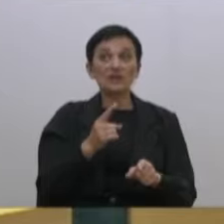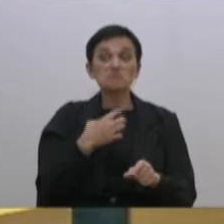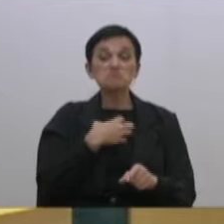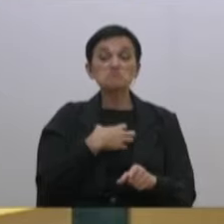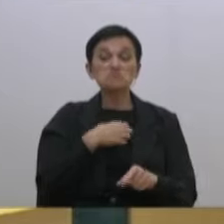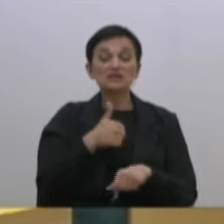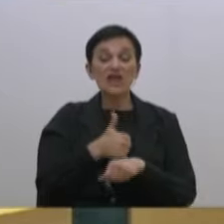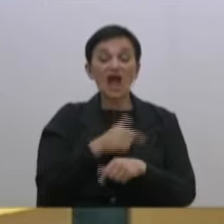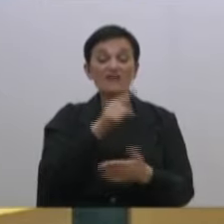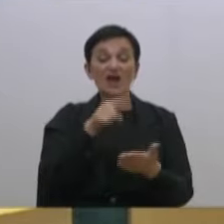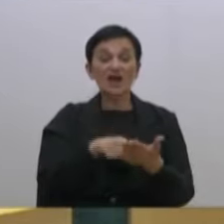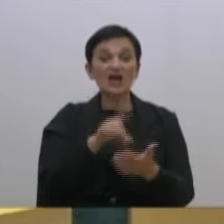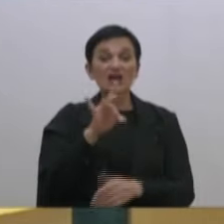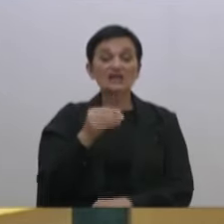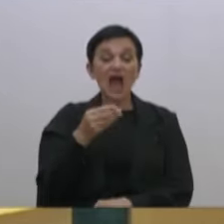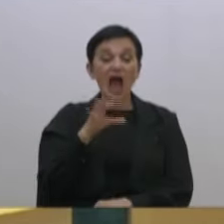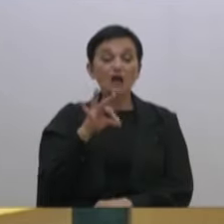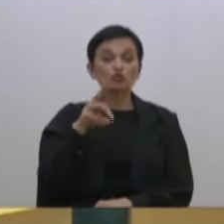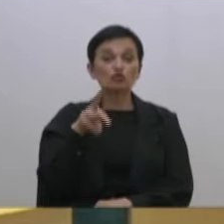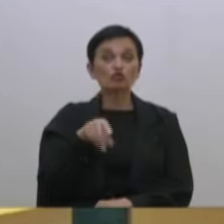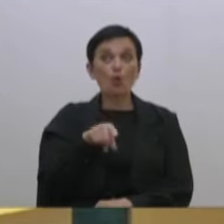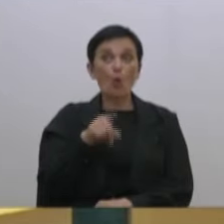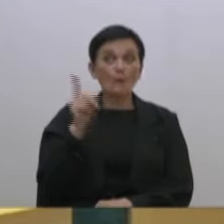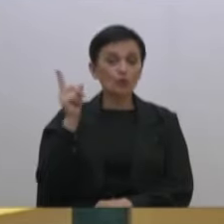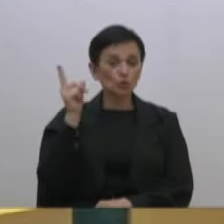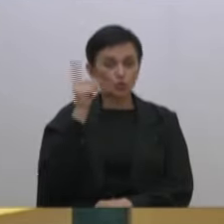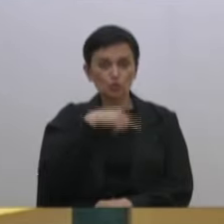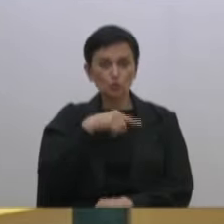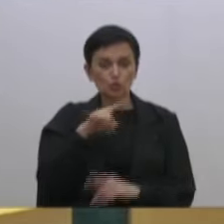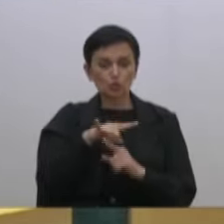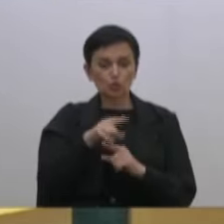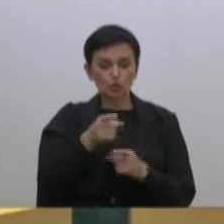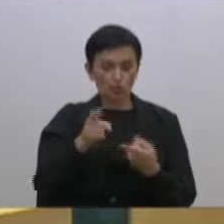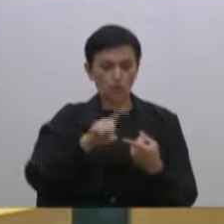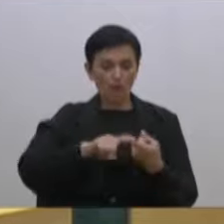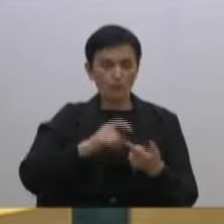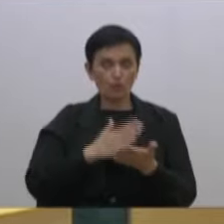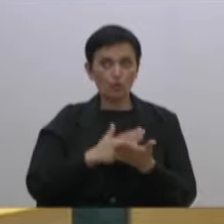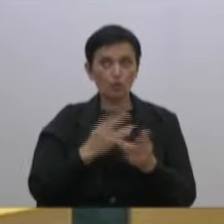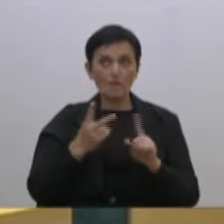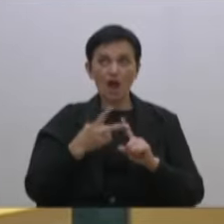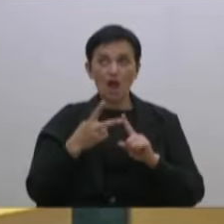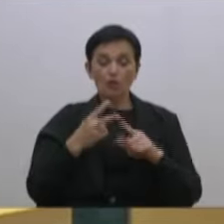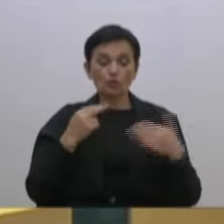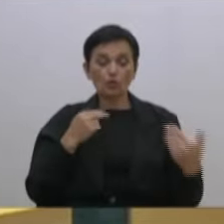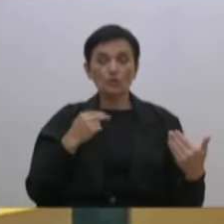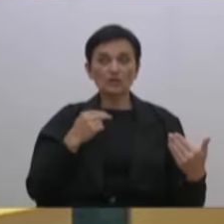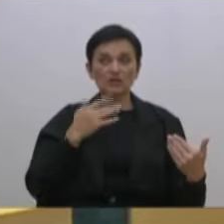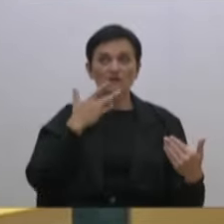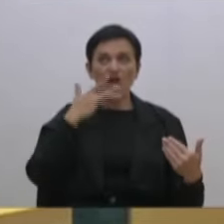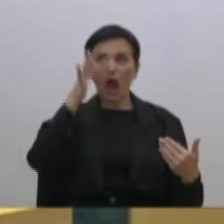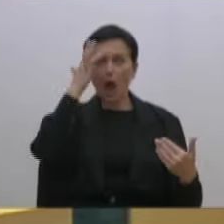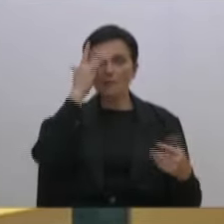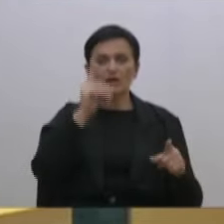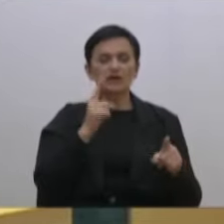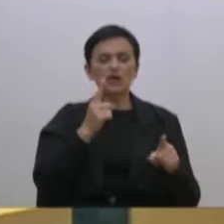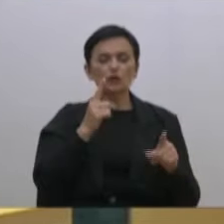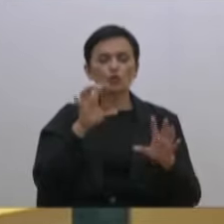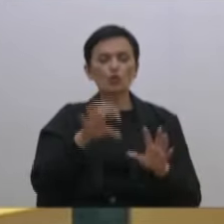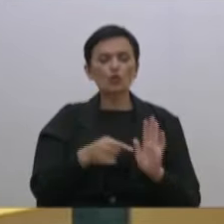თავარ კითხვაზე რატომ რომელიც მათი მხრიდან სრულ დათქმას ეფუძნება მეორე მხრივ ამერიკული რატომ არ არის